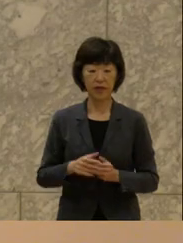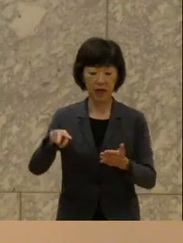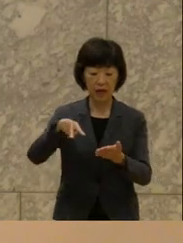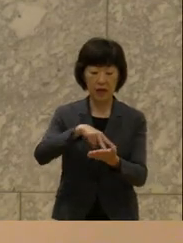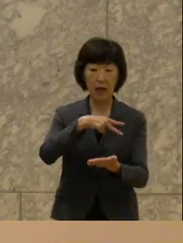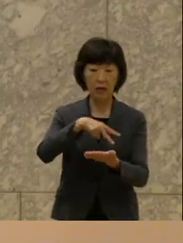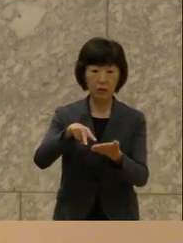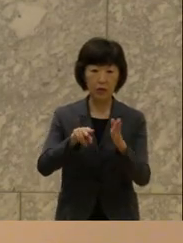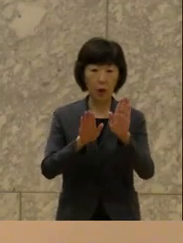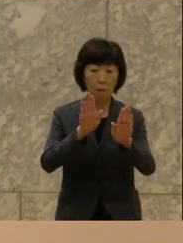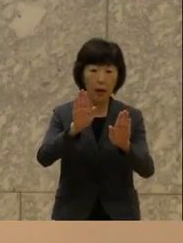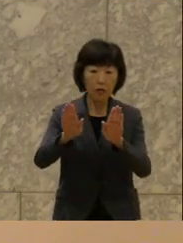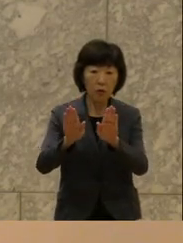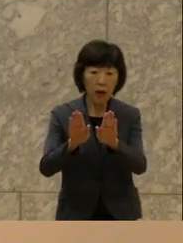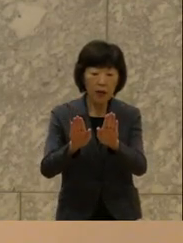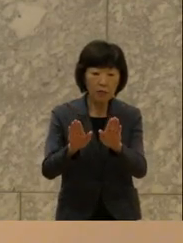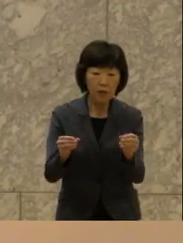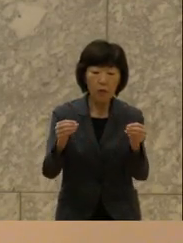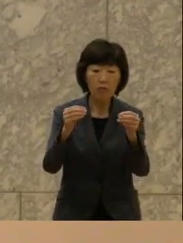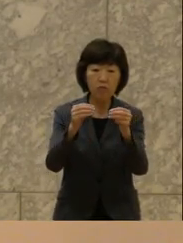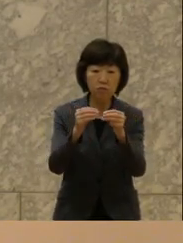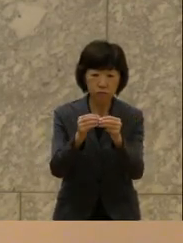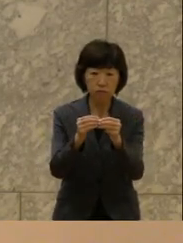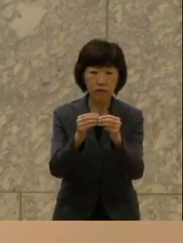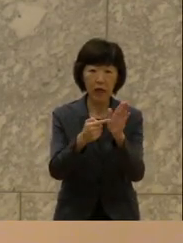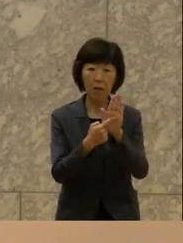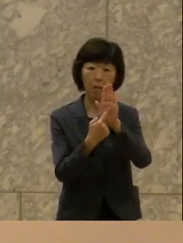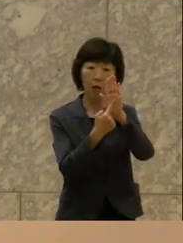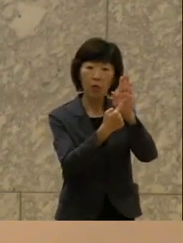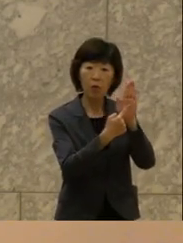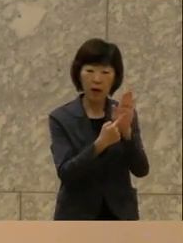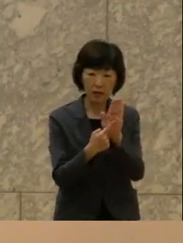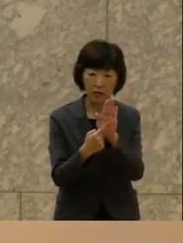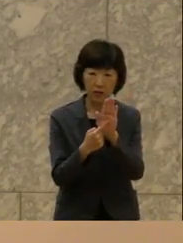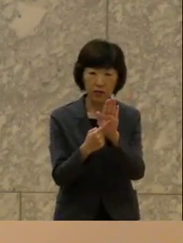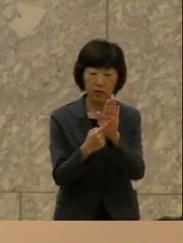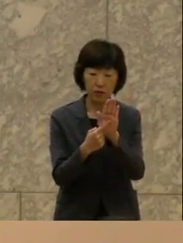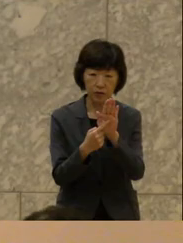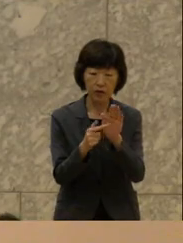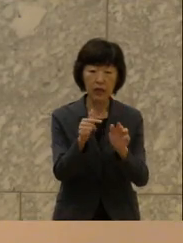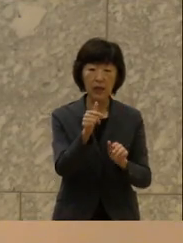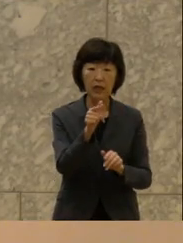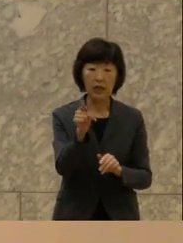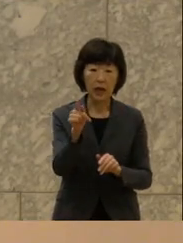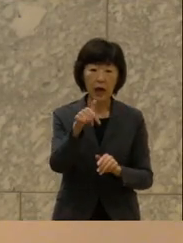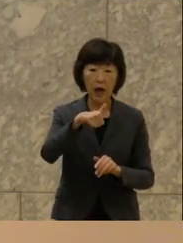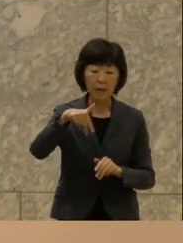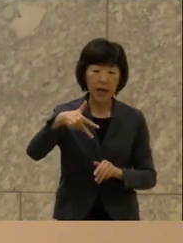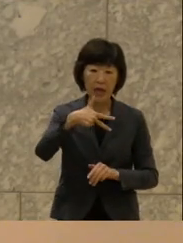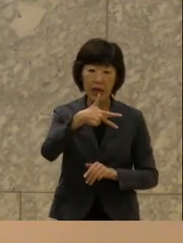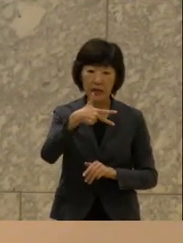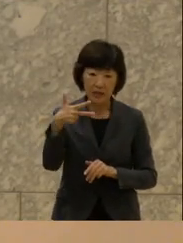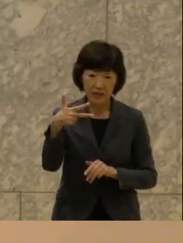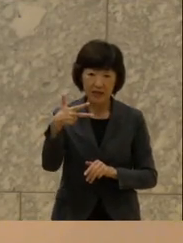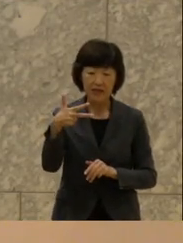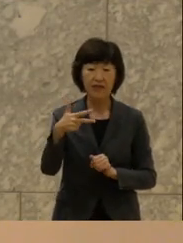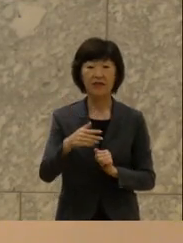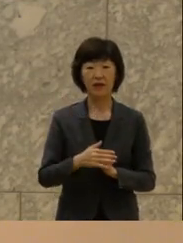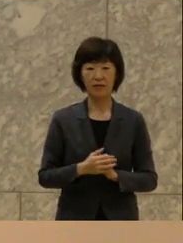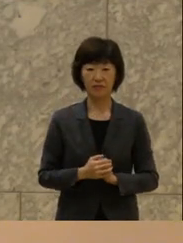パントマイムを融合させたパフォーマンスデュオガビジによるスペシャルパフォーマンスです